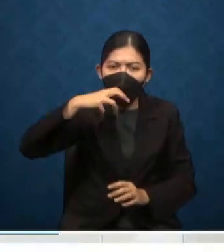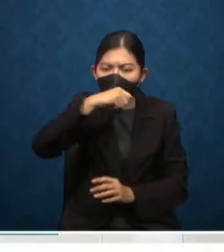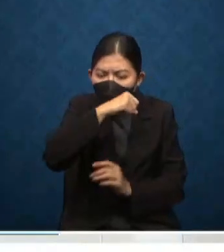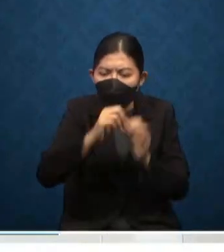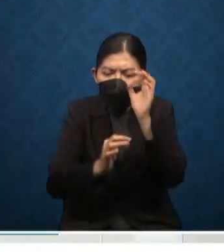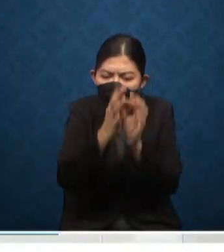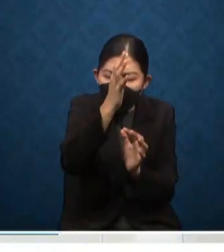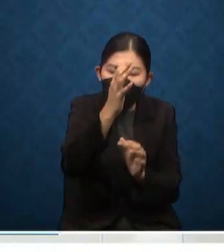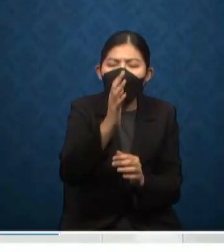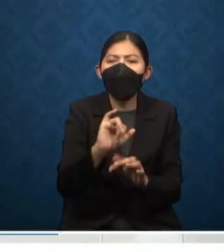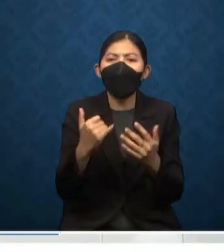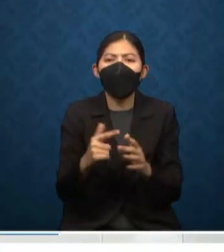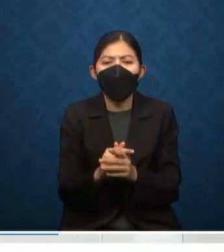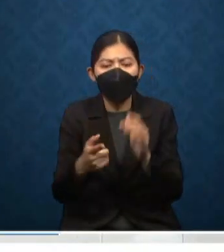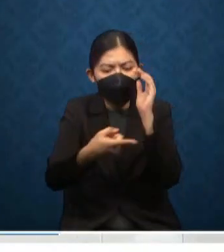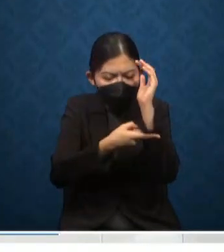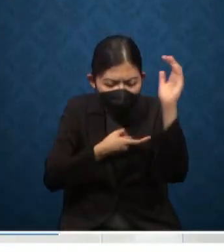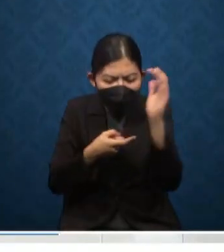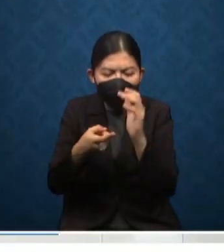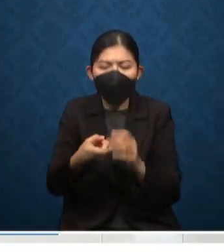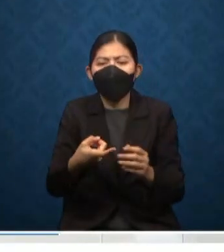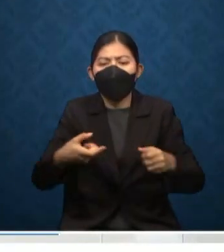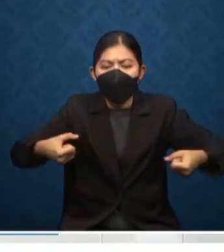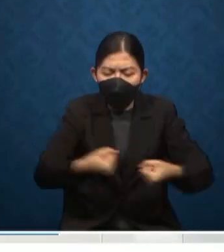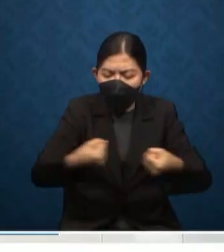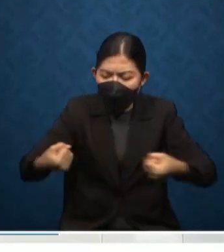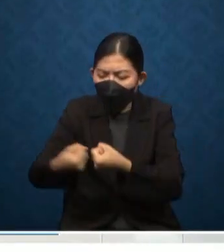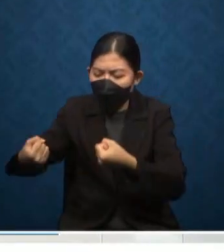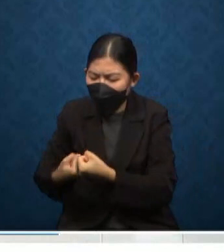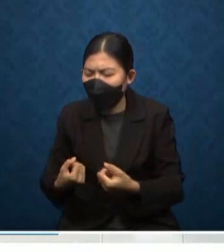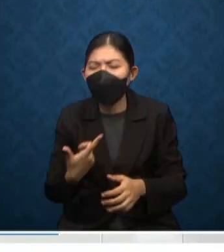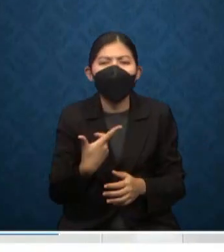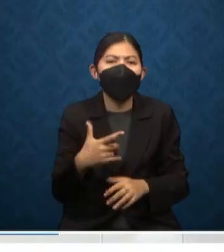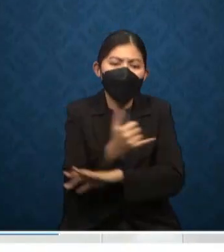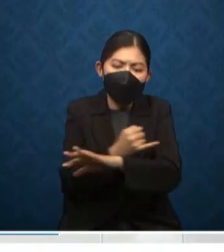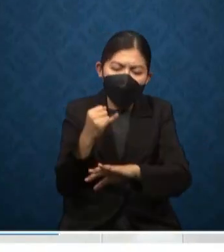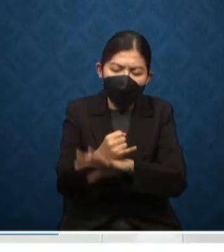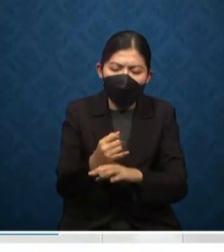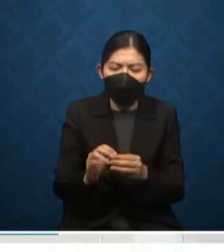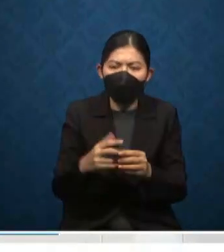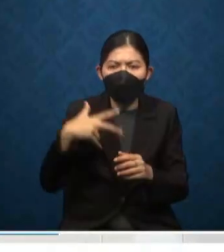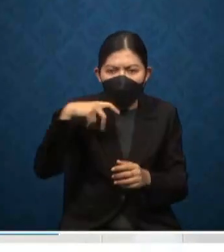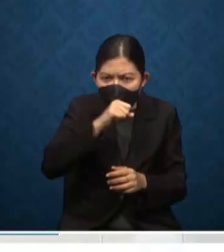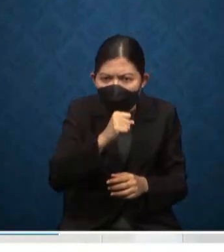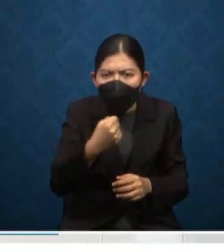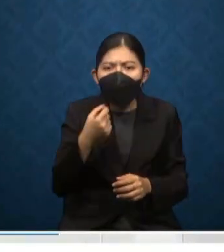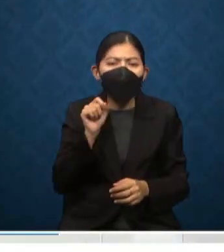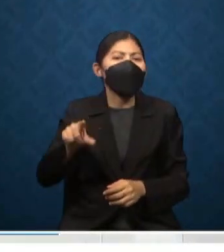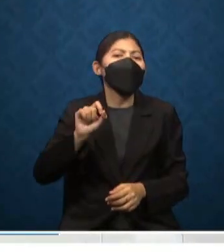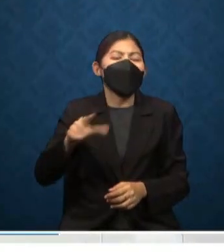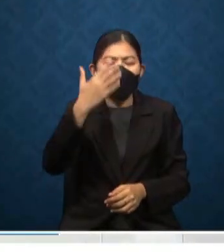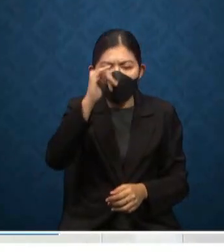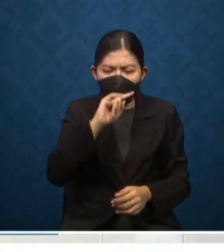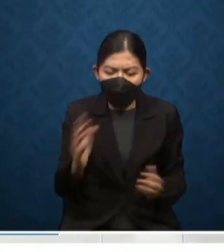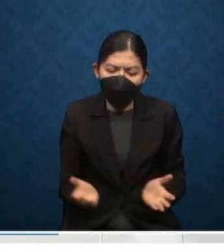ใจในเรื่องของการตัดอ้อยสดมีมาตรการสินเชื่อนะครับในเรื่องดอกเบี้ยถูกนั้นเพื่อช่วยให้เกษตรกรสาม